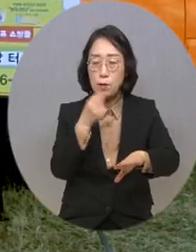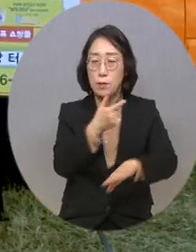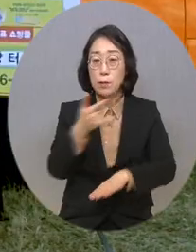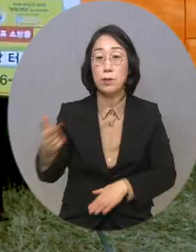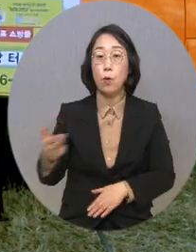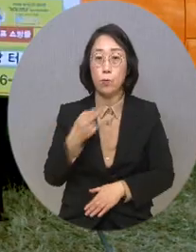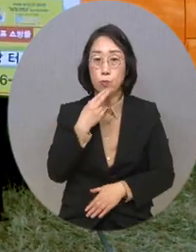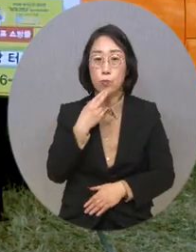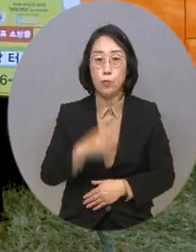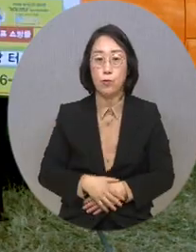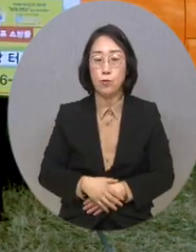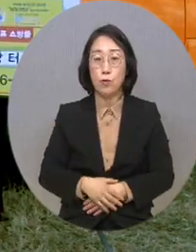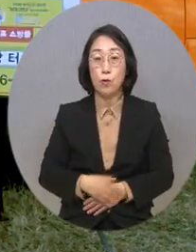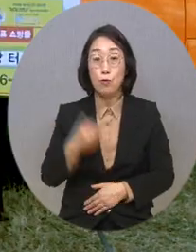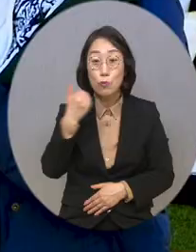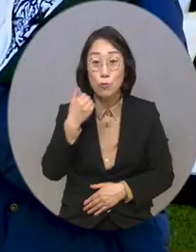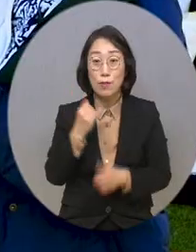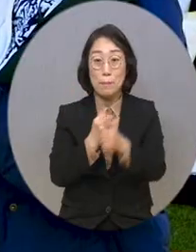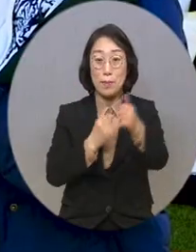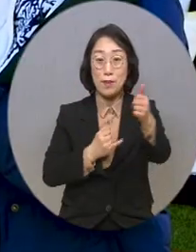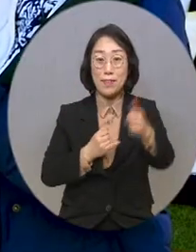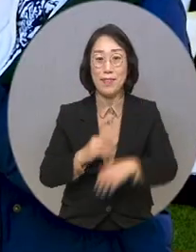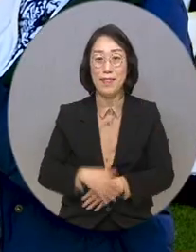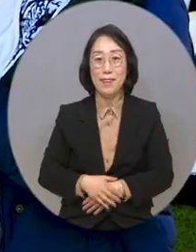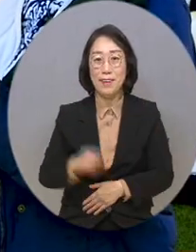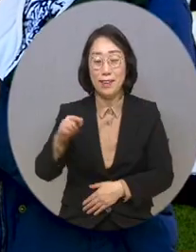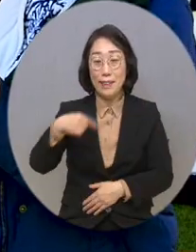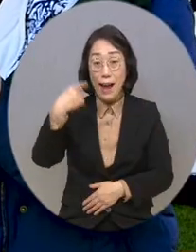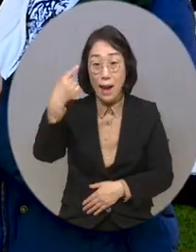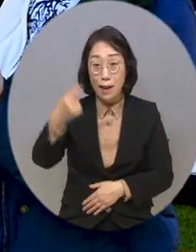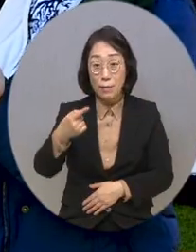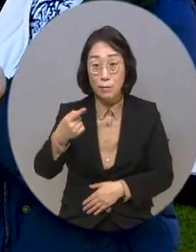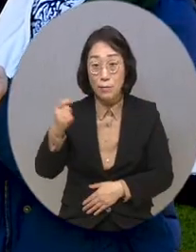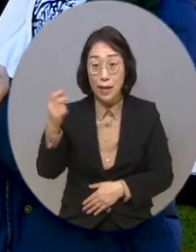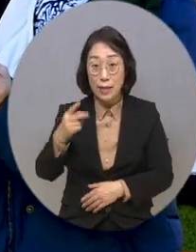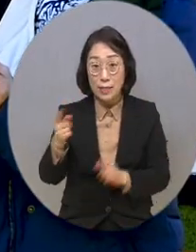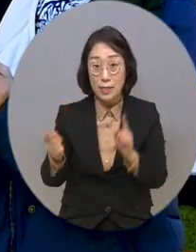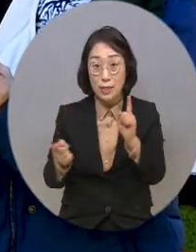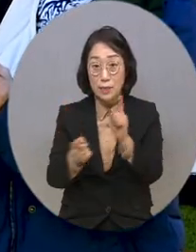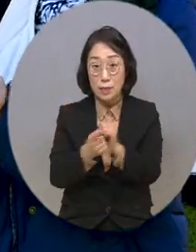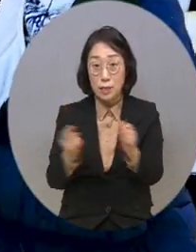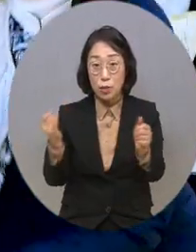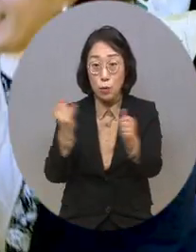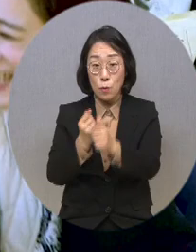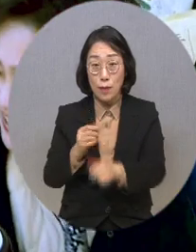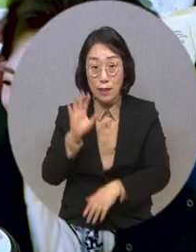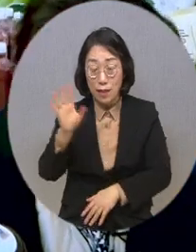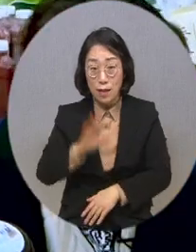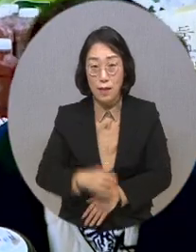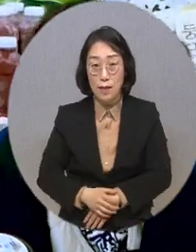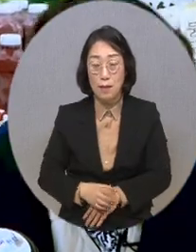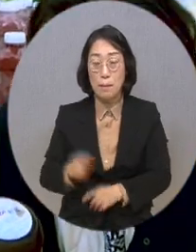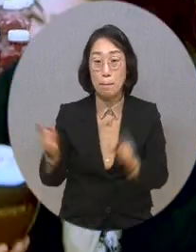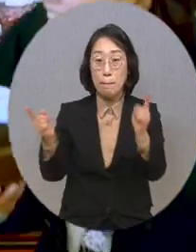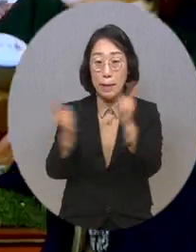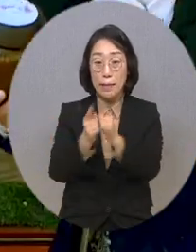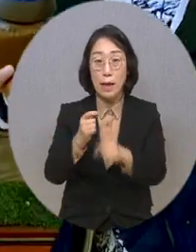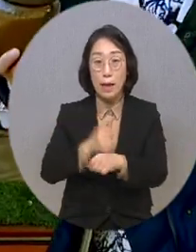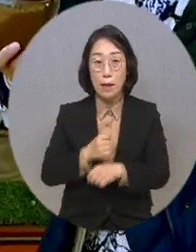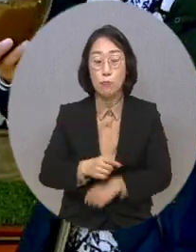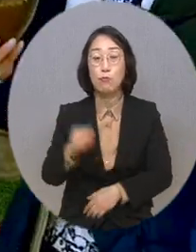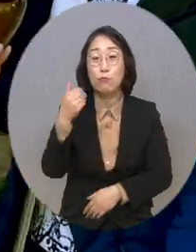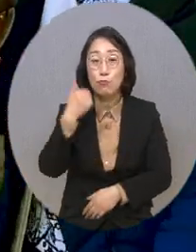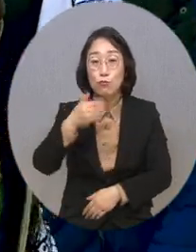누구요? 신랑이요? 다음 생에 뭐 안 만난다고 그러는데 또 만나야 되겠는데. 아, 뭔 소리예요, 갑자기. 이분